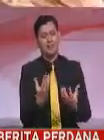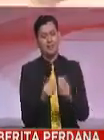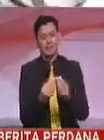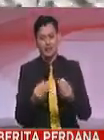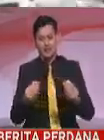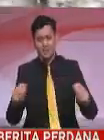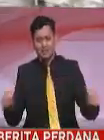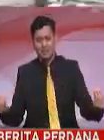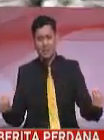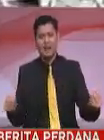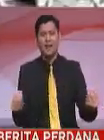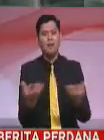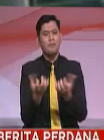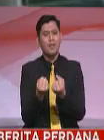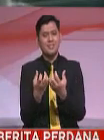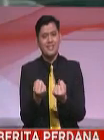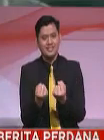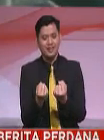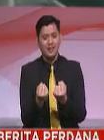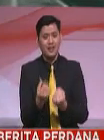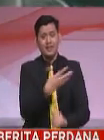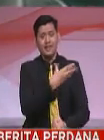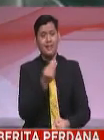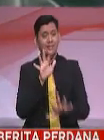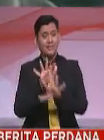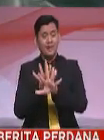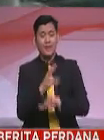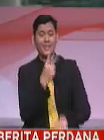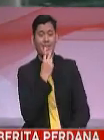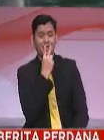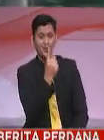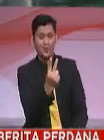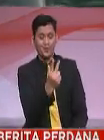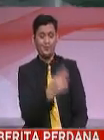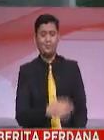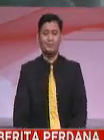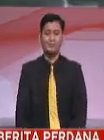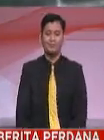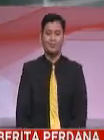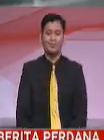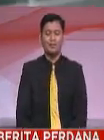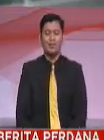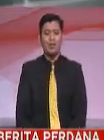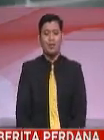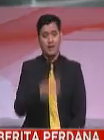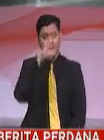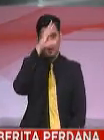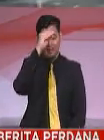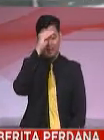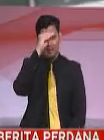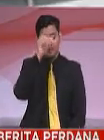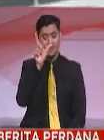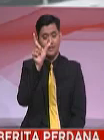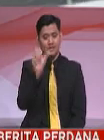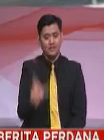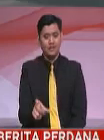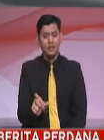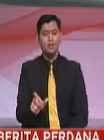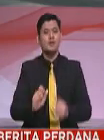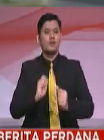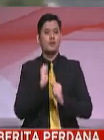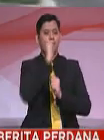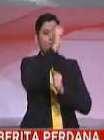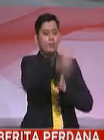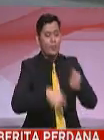mencuit hati netizen yang meraih 203,000 tontonan. Seorang lelaki berjaya memancing seekor ikan dari